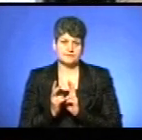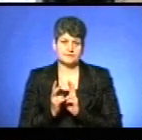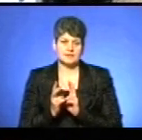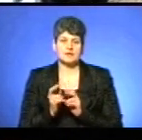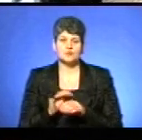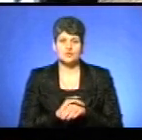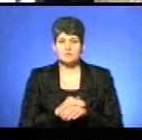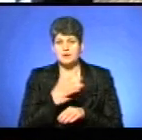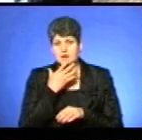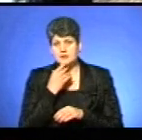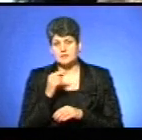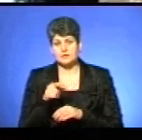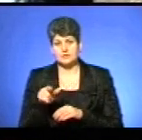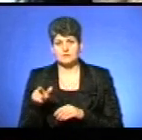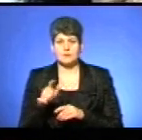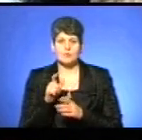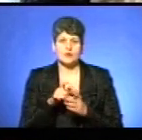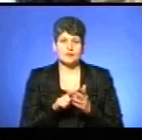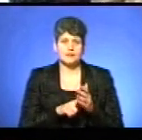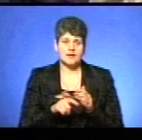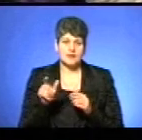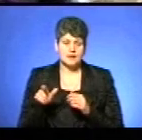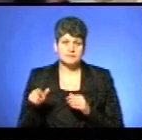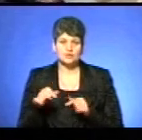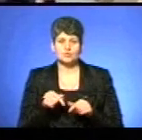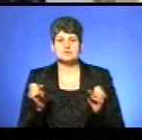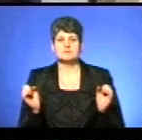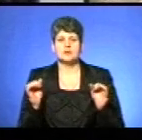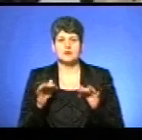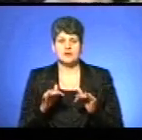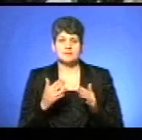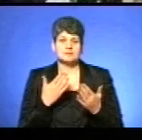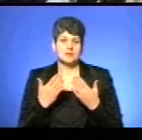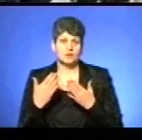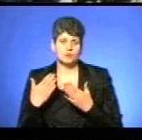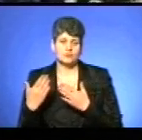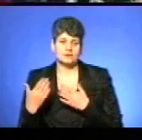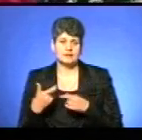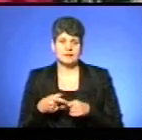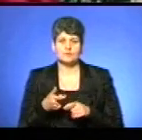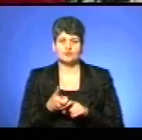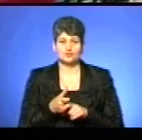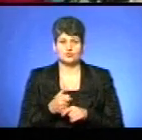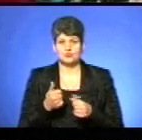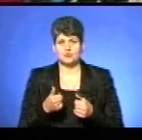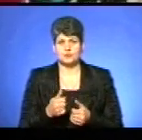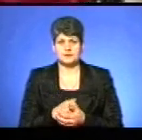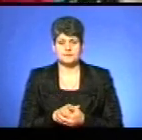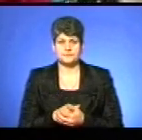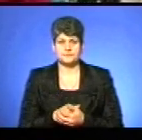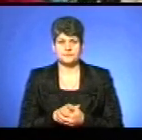гарними людьми, з поетесами. Ми тут збираємося, спілкуємося, і нам дуже добре. Тому